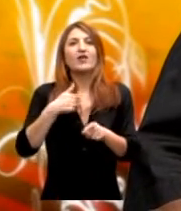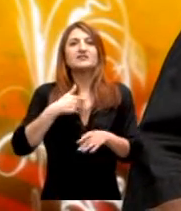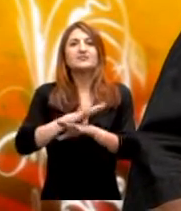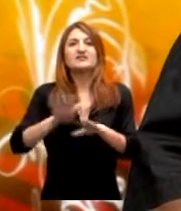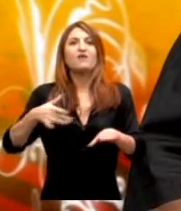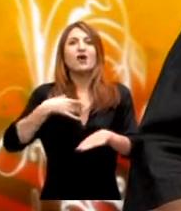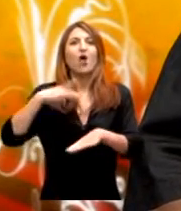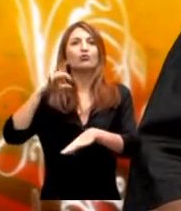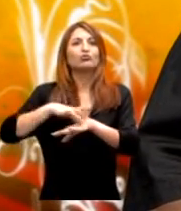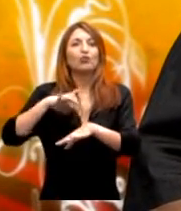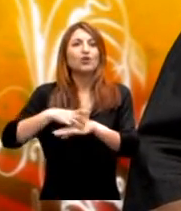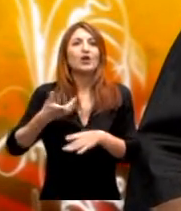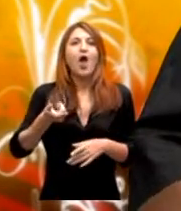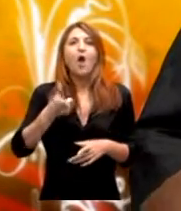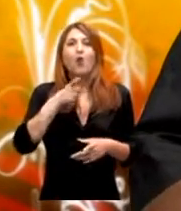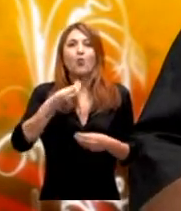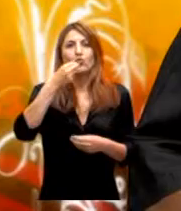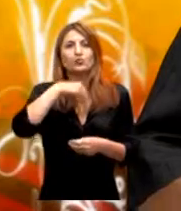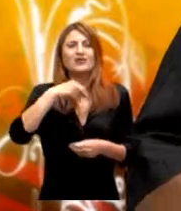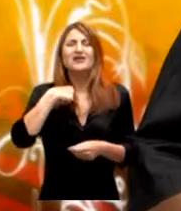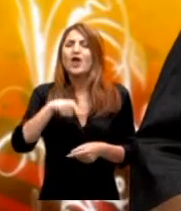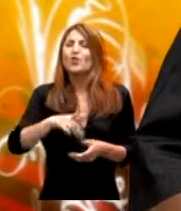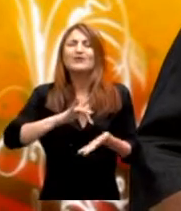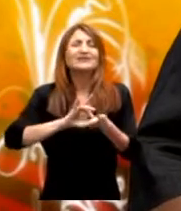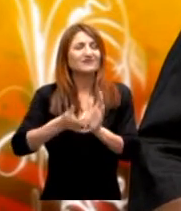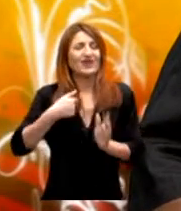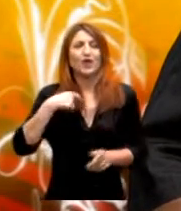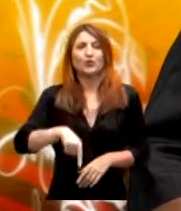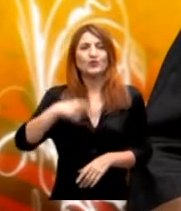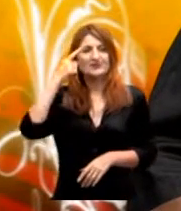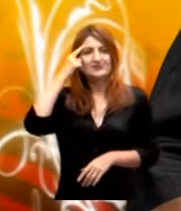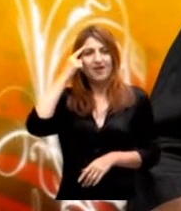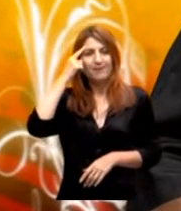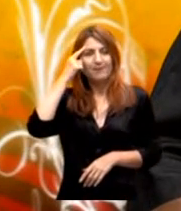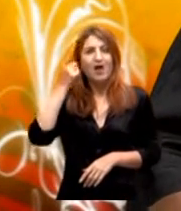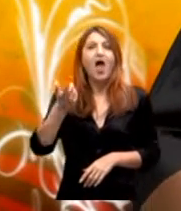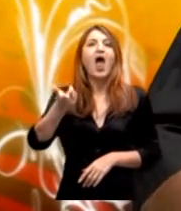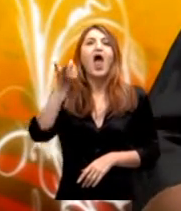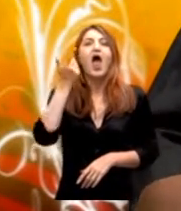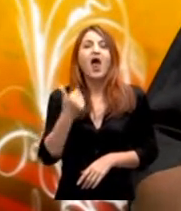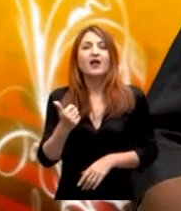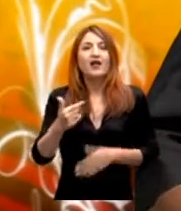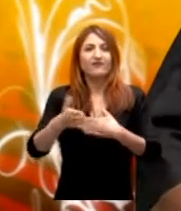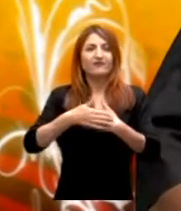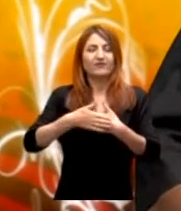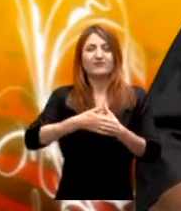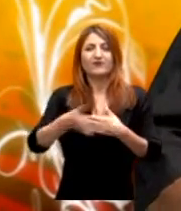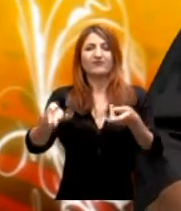je? Da, unos hrane u svoj organizam. Ali? To ja sve znam, ali vratna